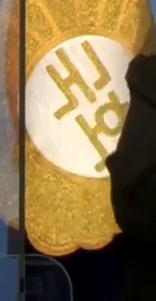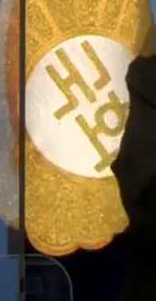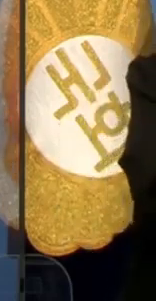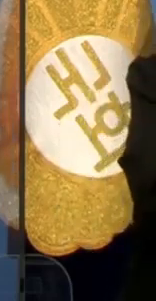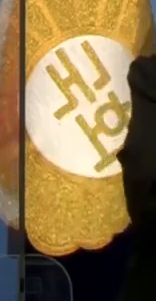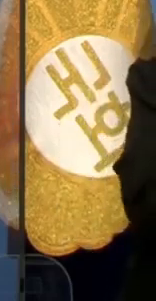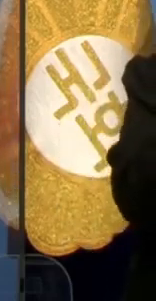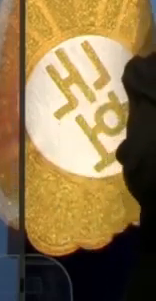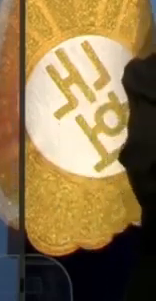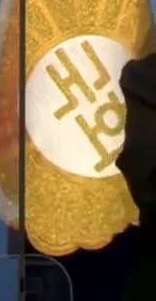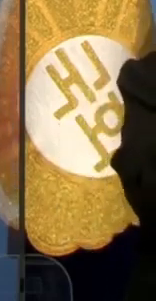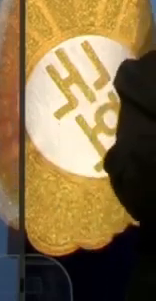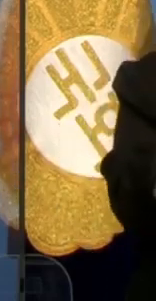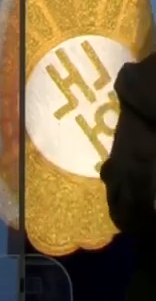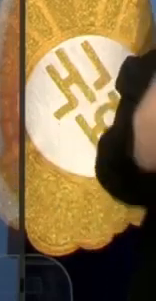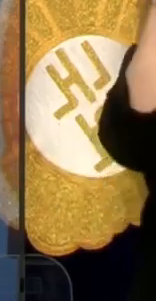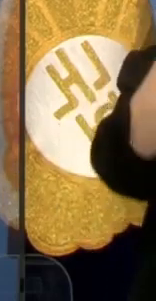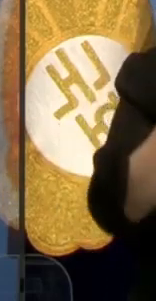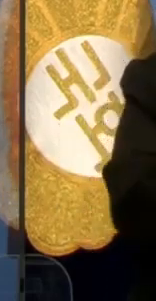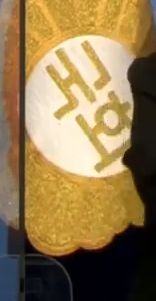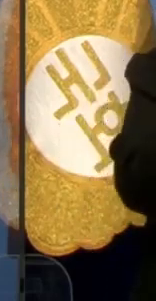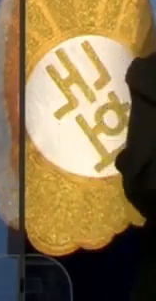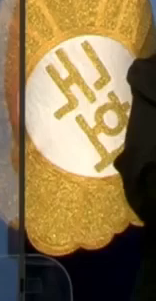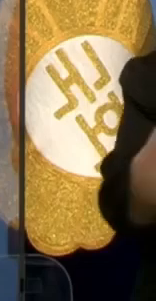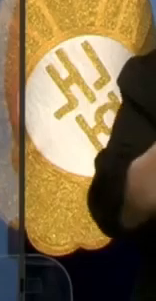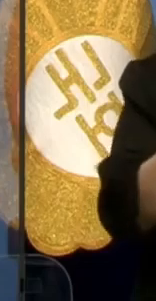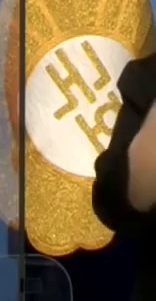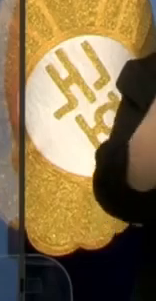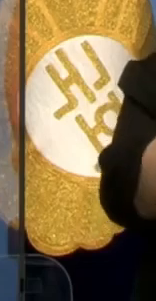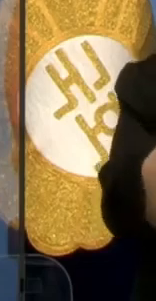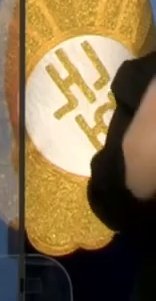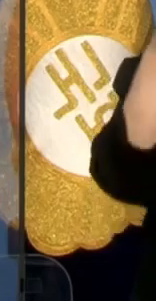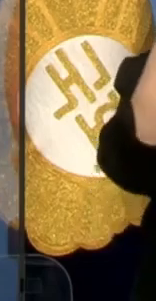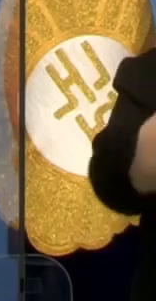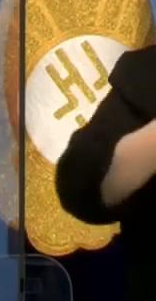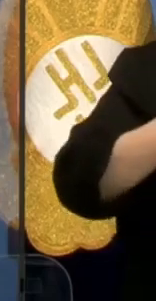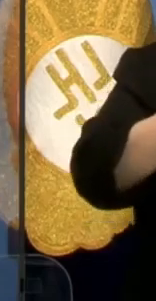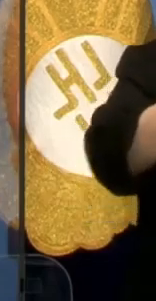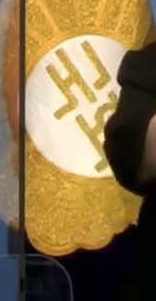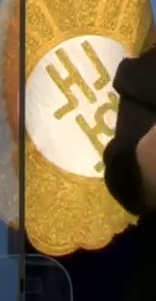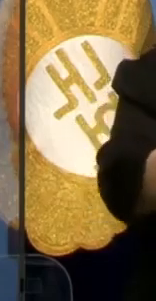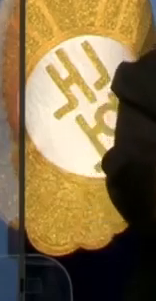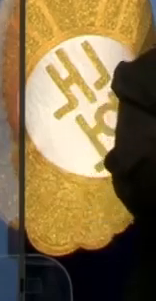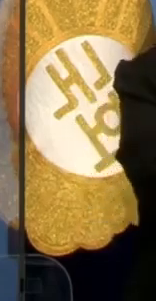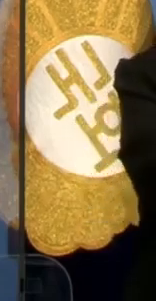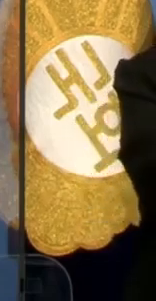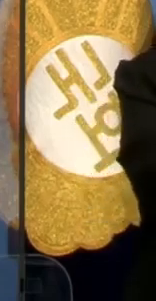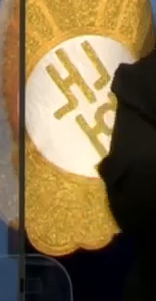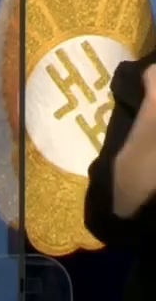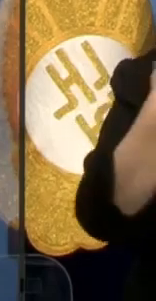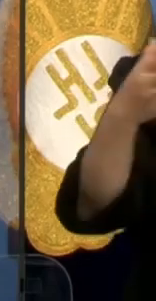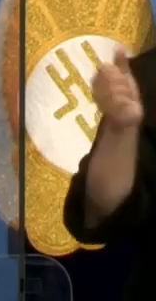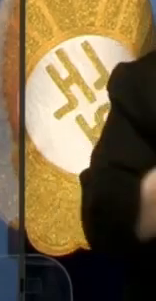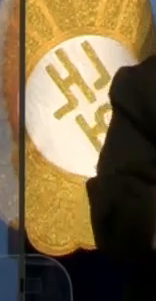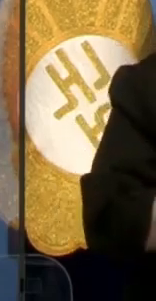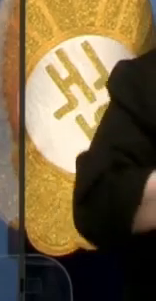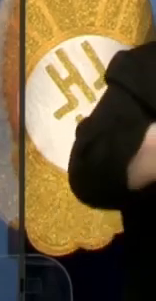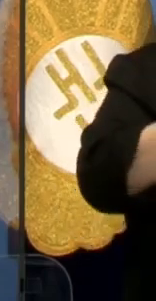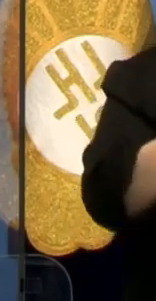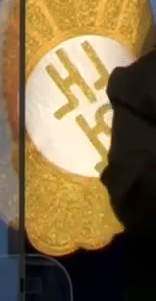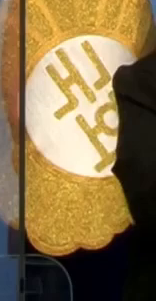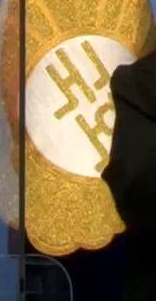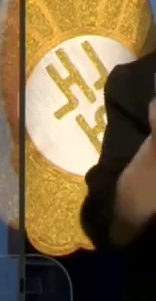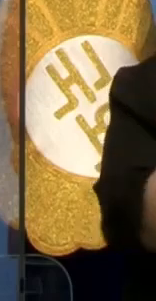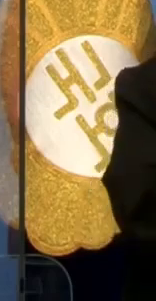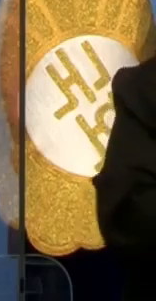만드는 게 대한민국을 밝히는 길이며 그런 길을 향해 뚜벅뚜벅 걸어가겠다며 소신 있게 정치에 발을